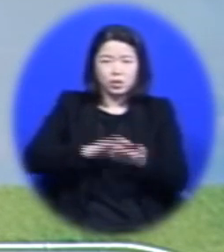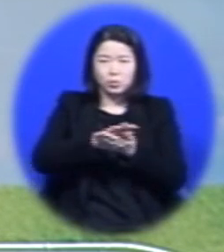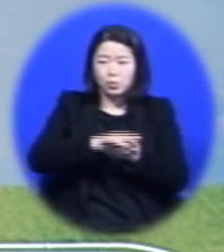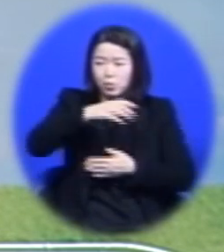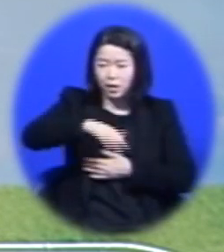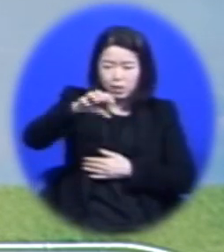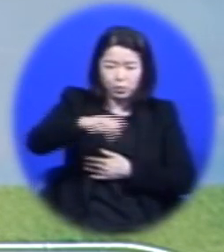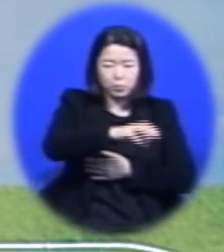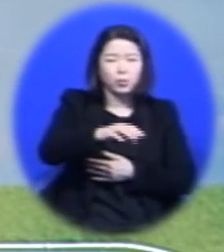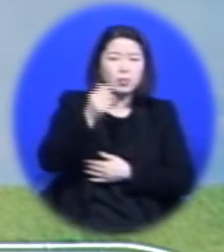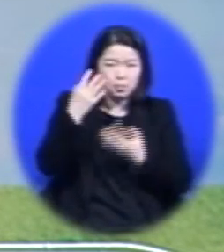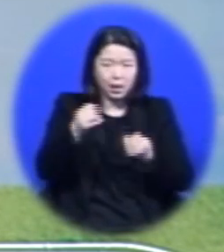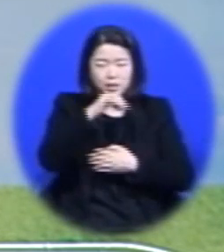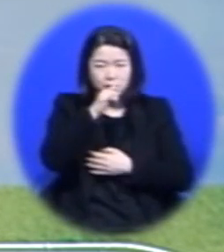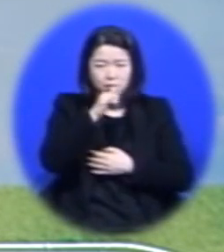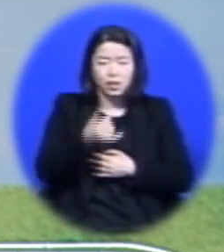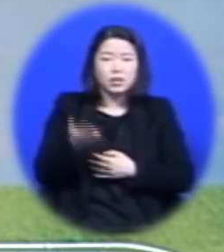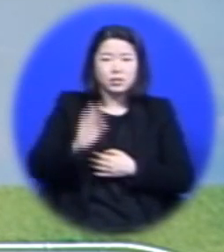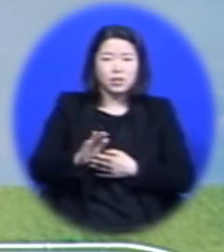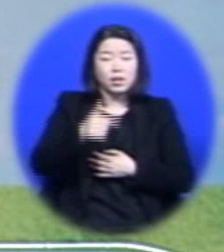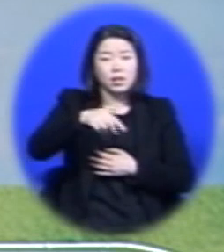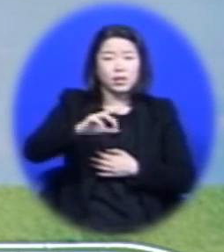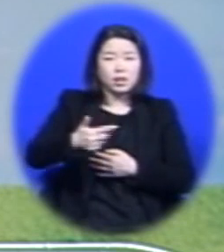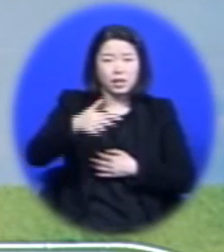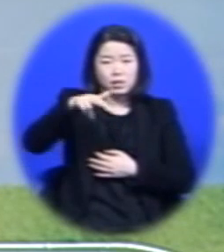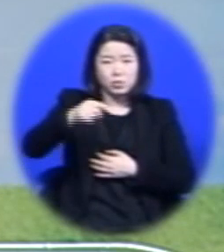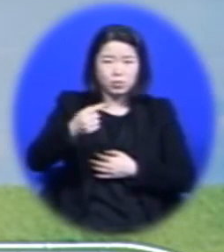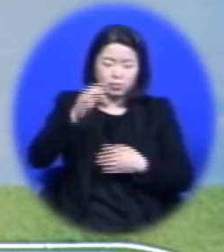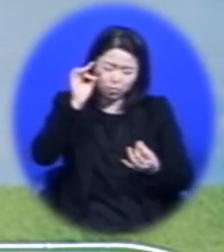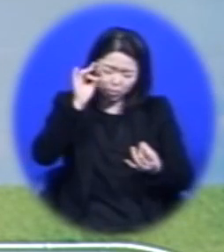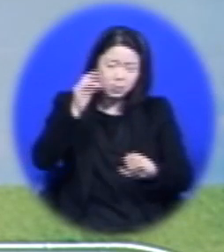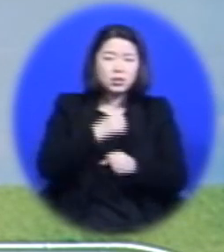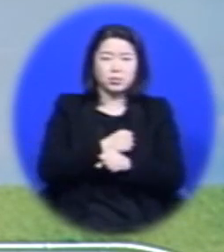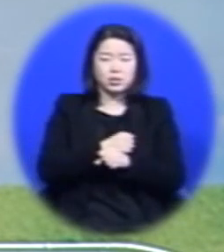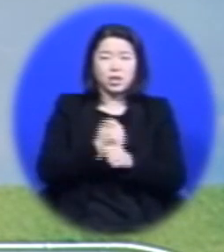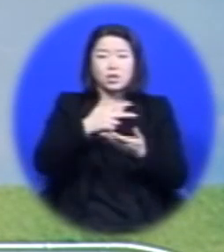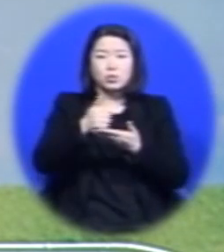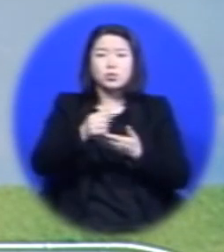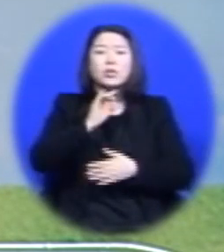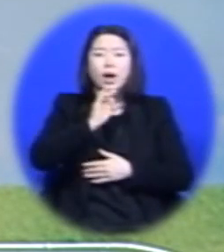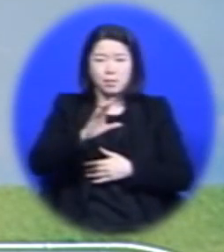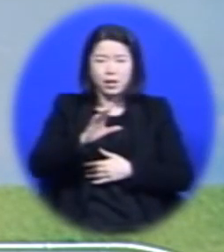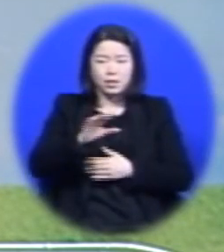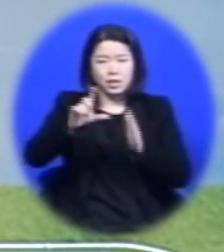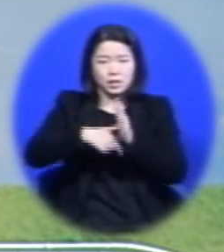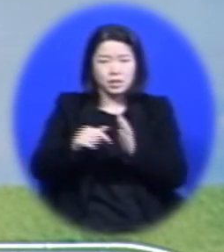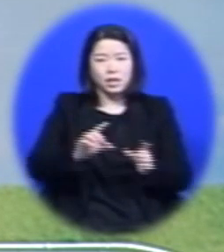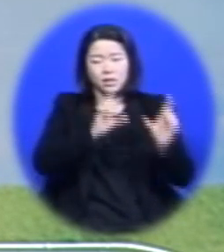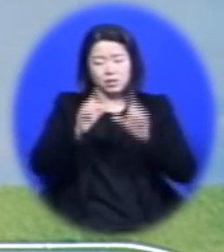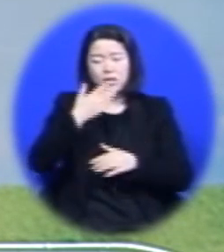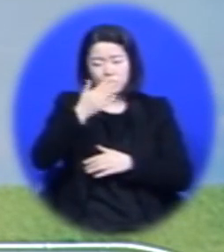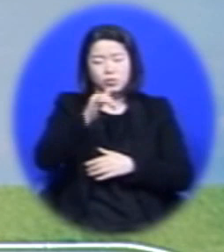너무 많아요 미즈노 겐조는 요 쿨 창업시 주님과 만 시간을 갖는것